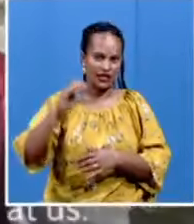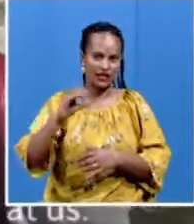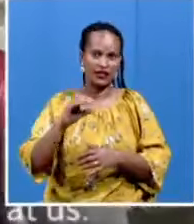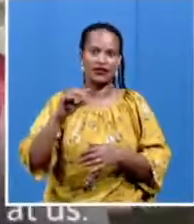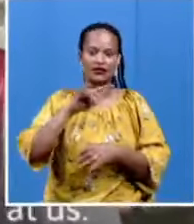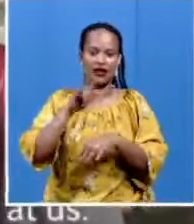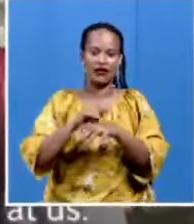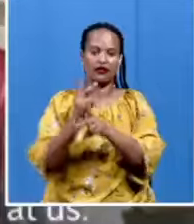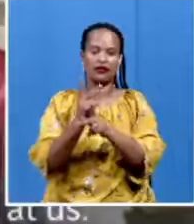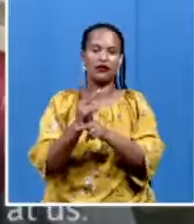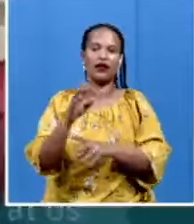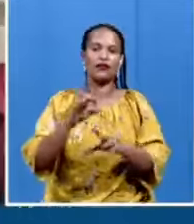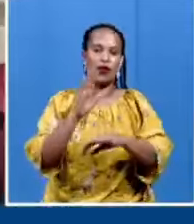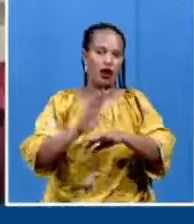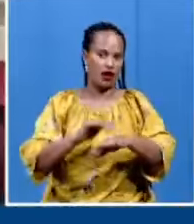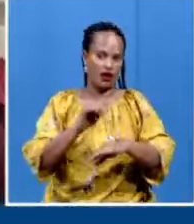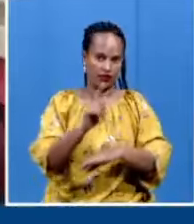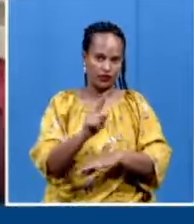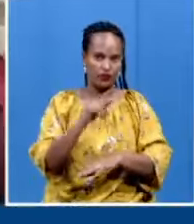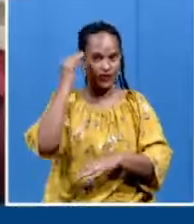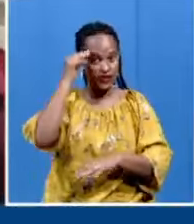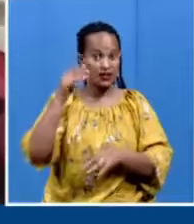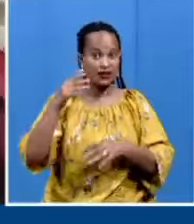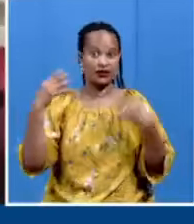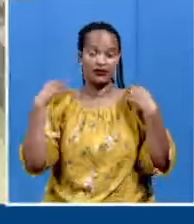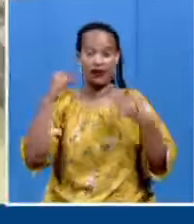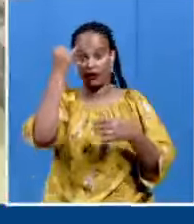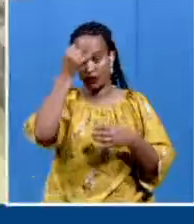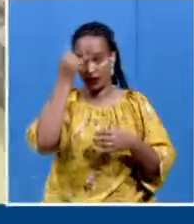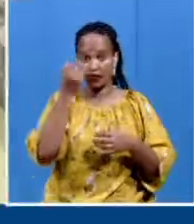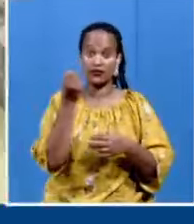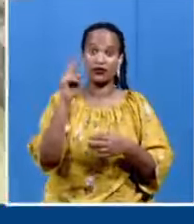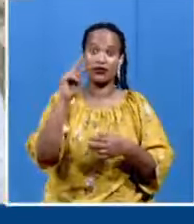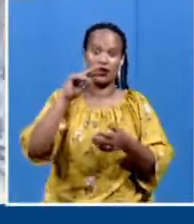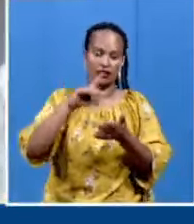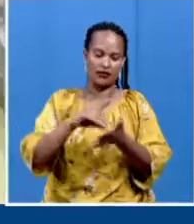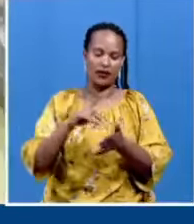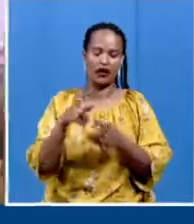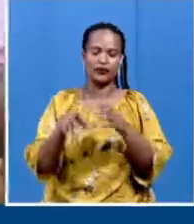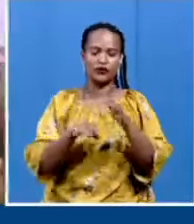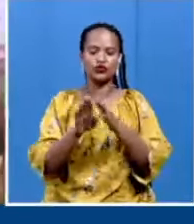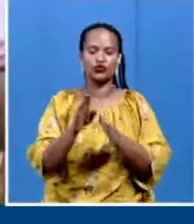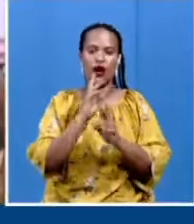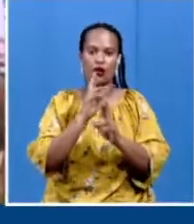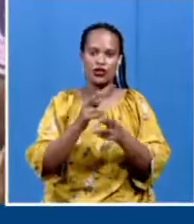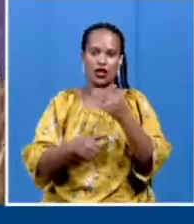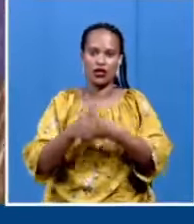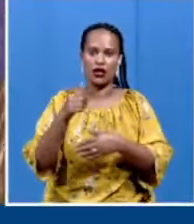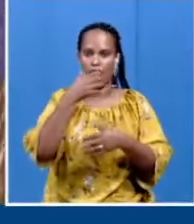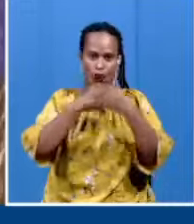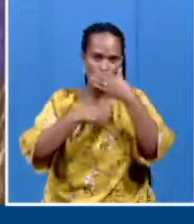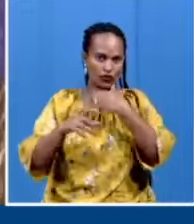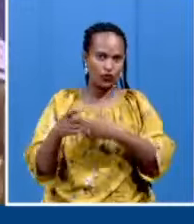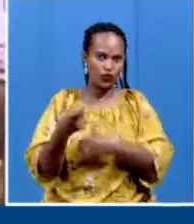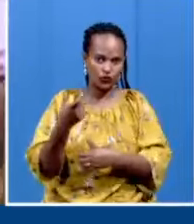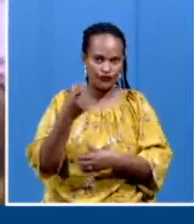ዜጋታት ጥንቃቐ ክገብሩ ኣጠንቂቖም። ሚኒስትር ጥዕና ጣልያን 12 ከተማታት ኣብ ትሕቲ ህፁፅ ኣዋጅ ሓደጋ ልዑል ሙቀት